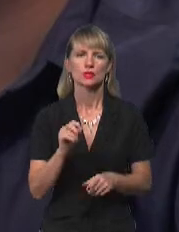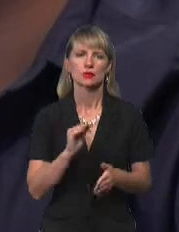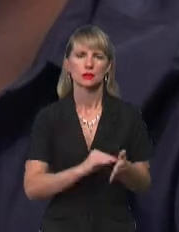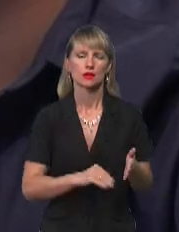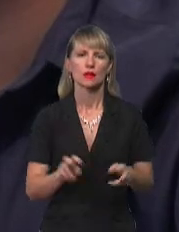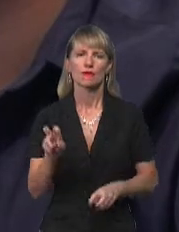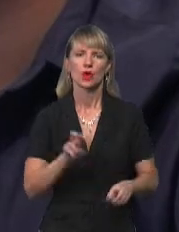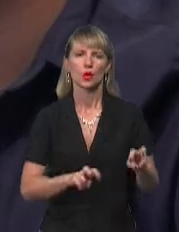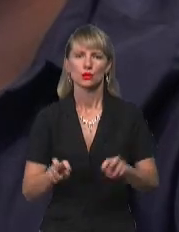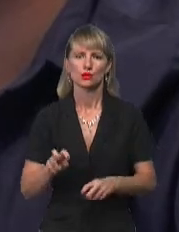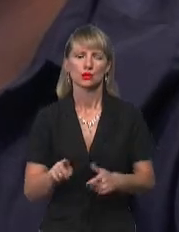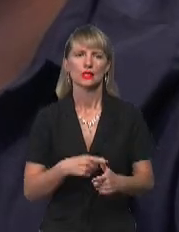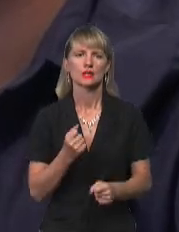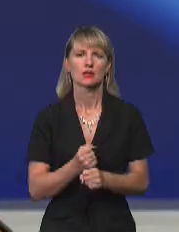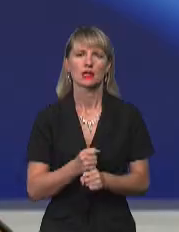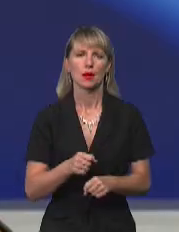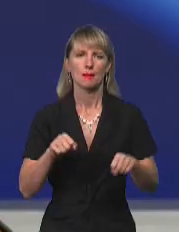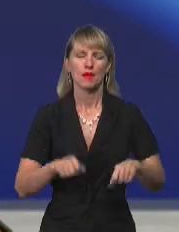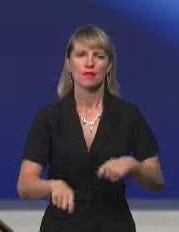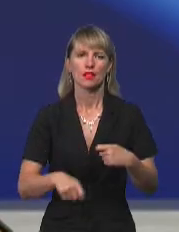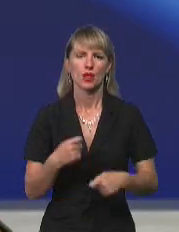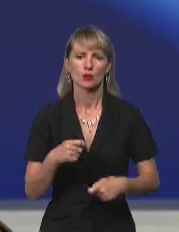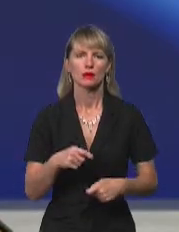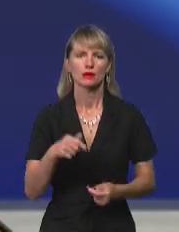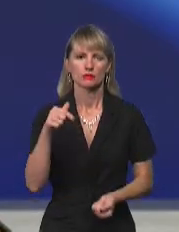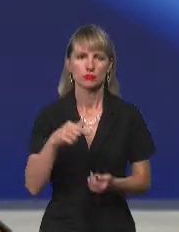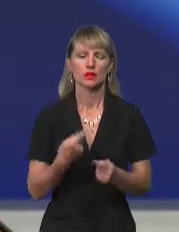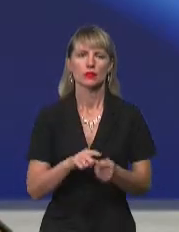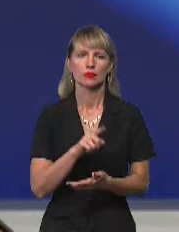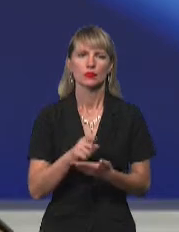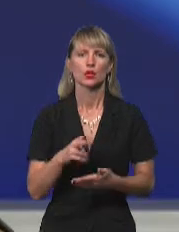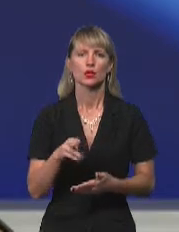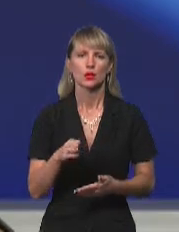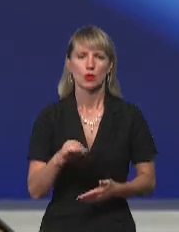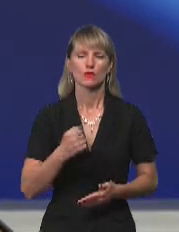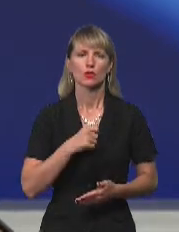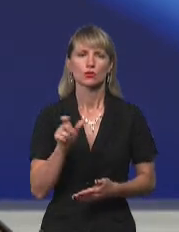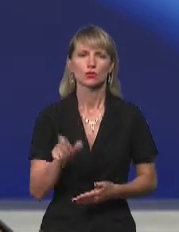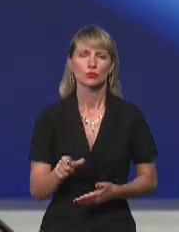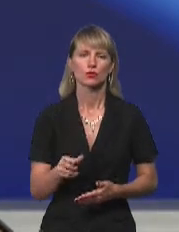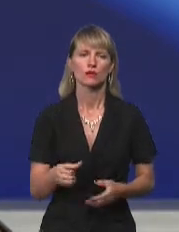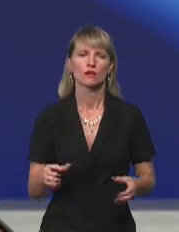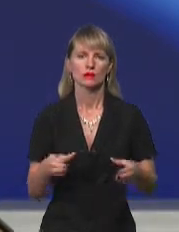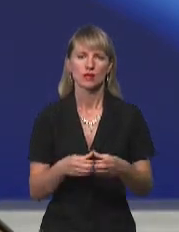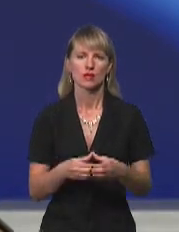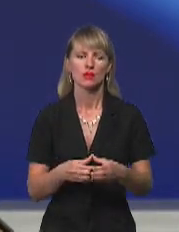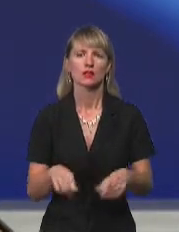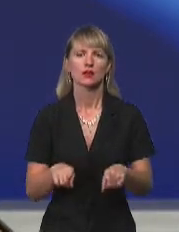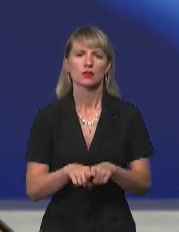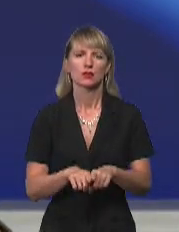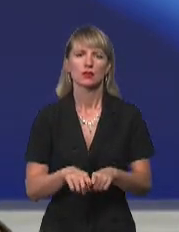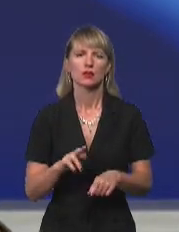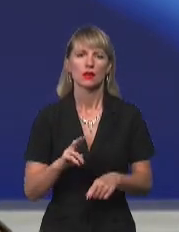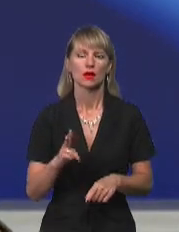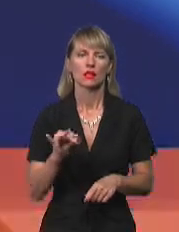розшуку або скоїла якесь правопорушення, доведено, і вона підпадає під це питання, то військовослужбовці в складі наряду також, так же, як і